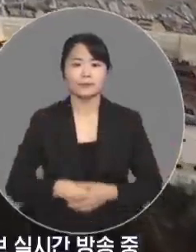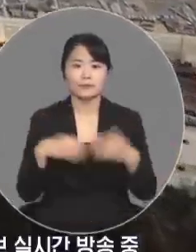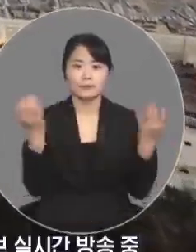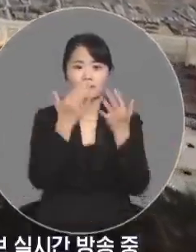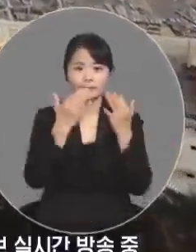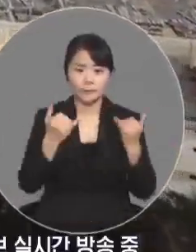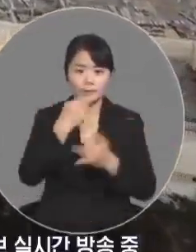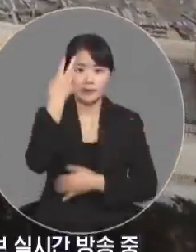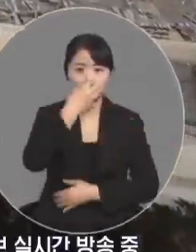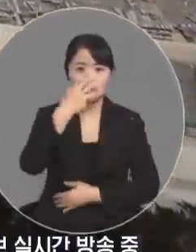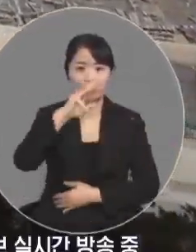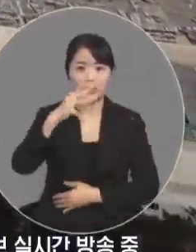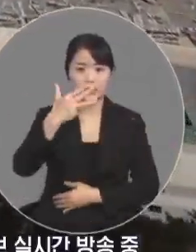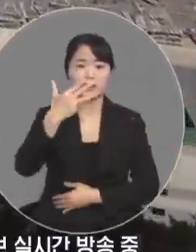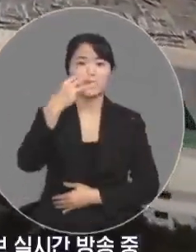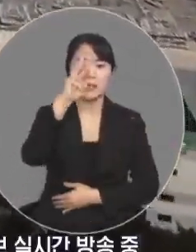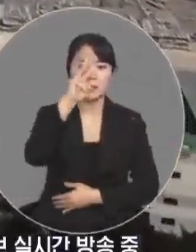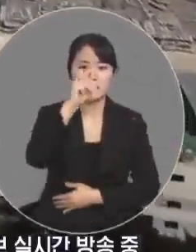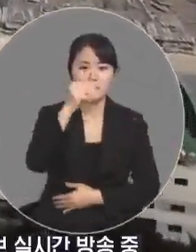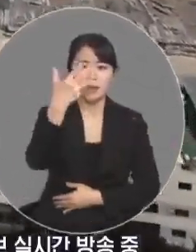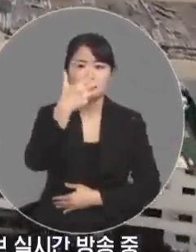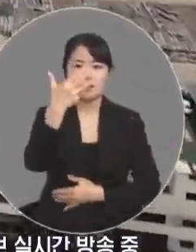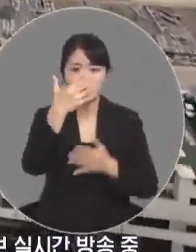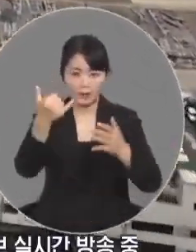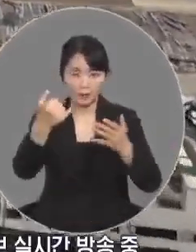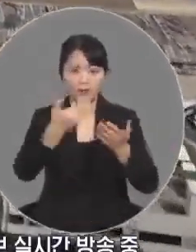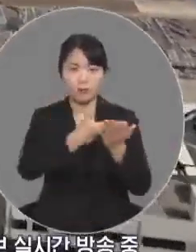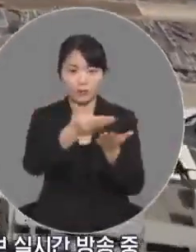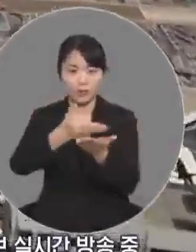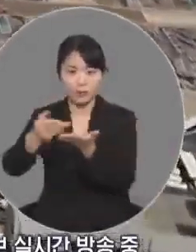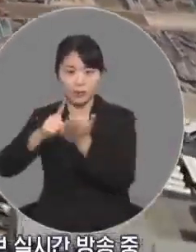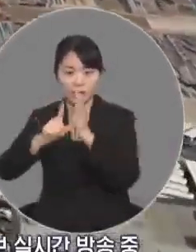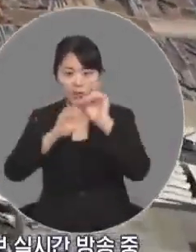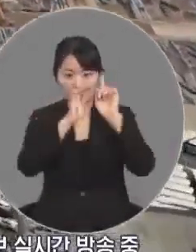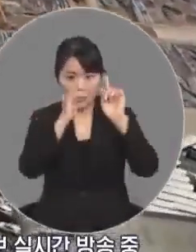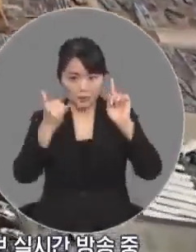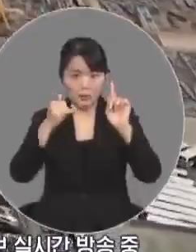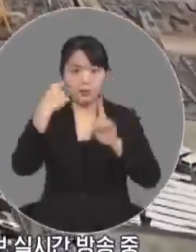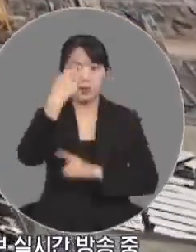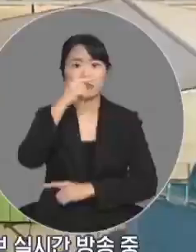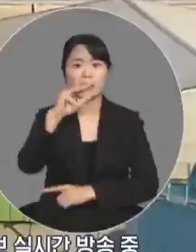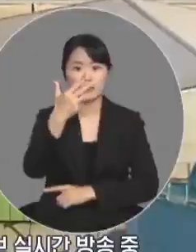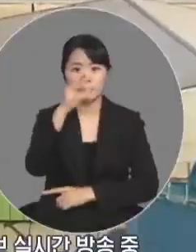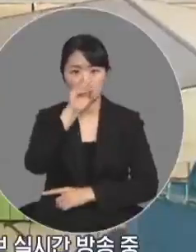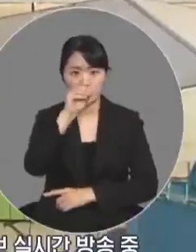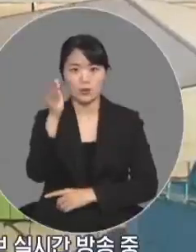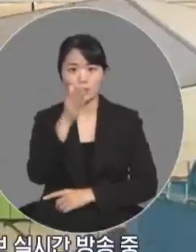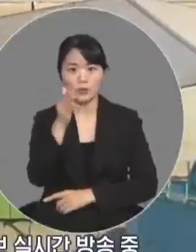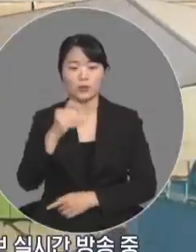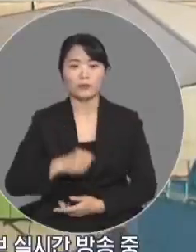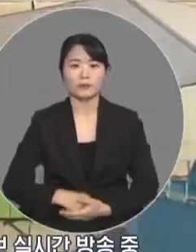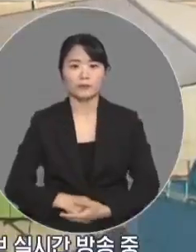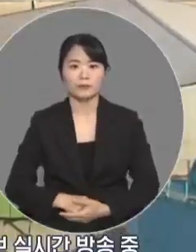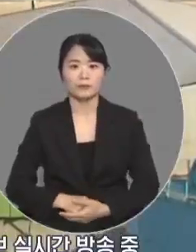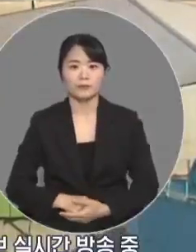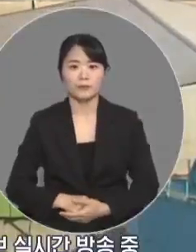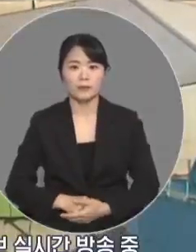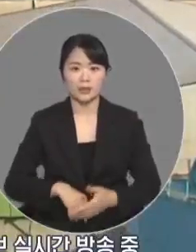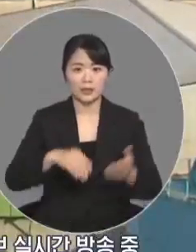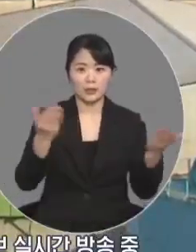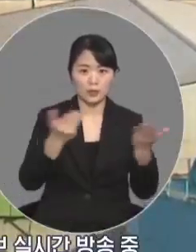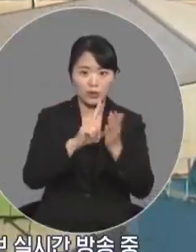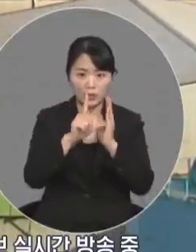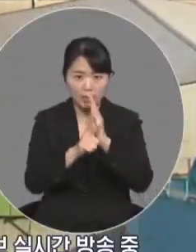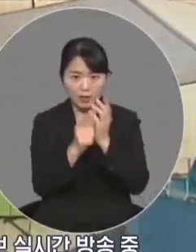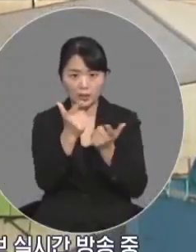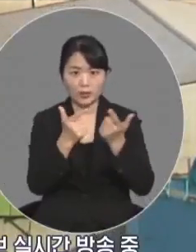8천 명을 지급 대상자로 보고 단순 계산하면 1인당 지급액은 1,800만 원 정도. 하지만 근로시간 등 여러